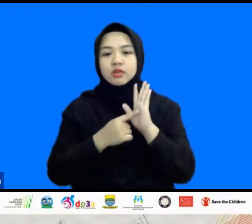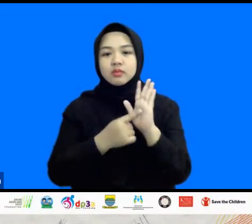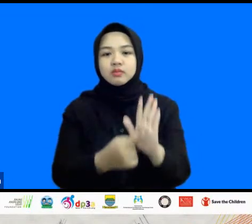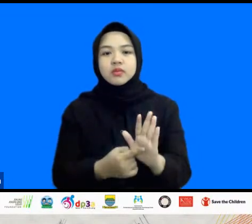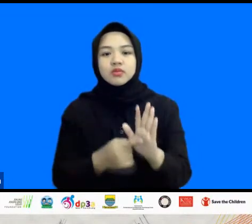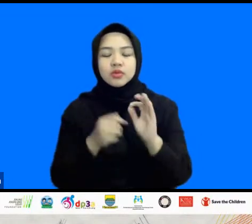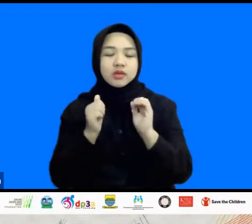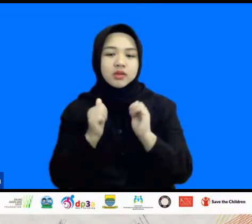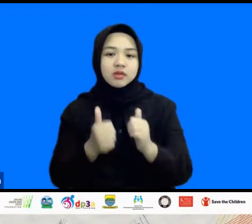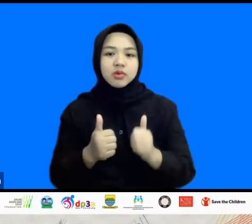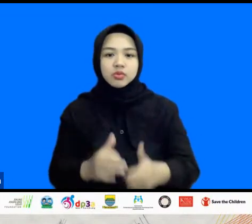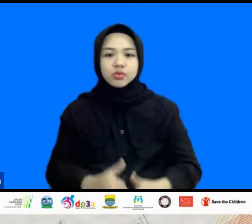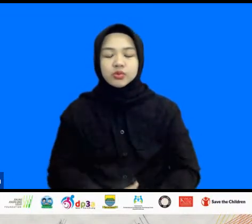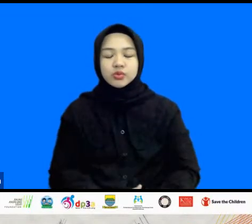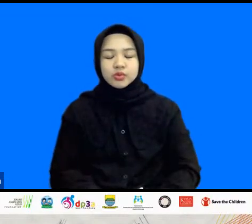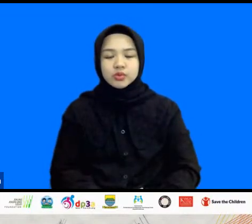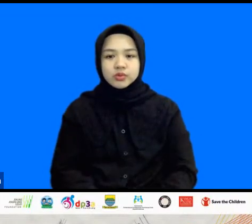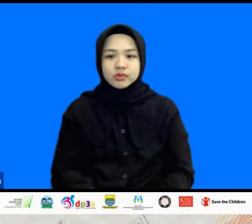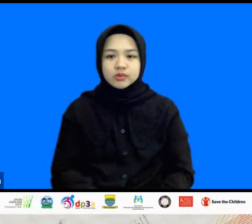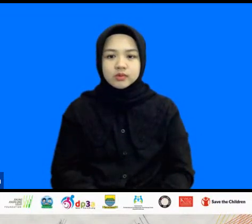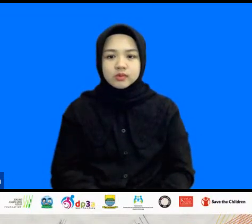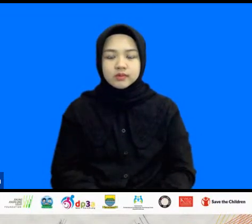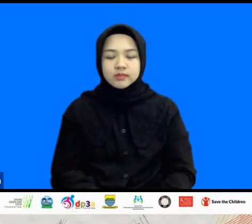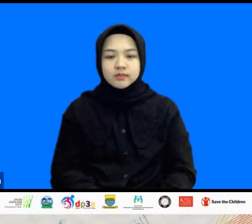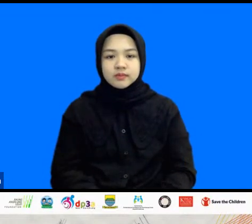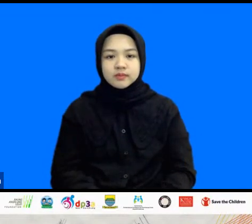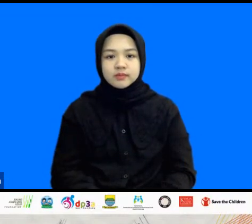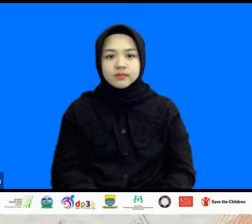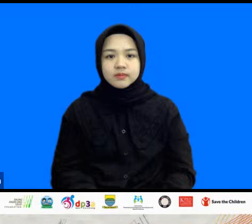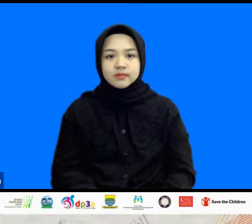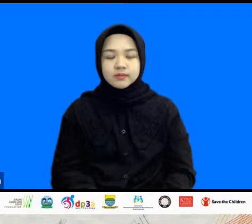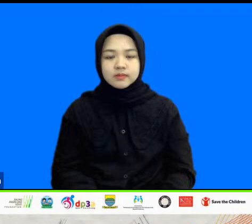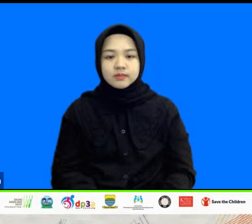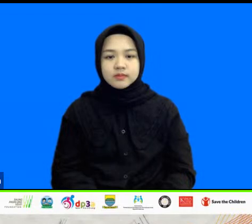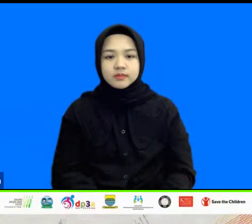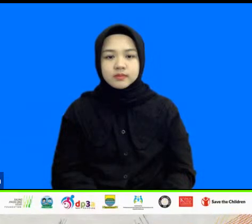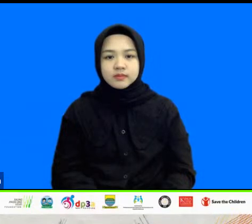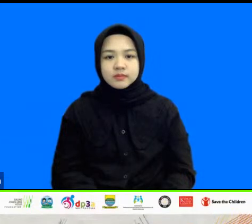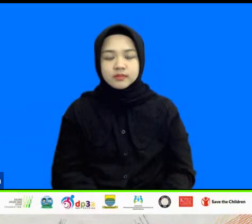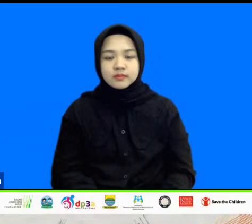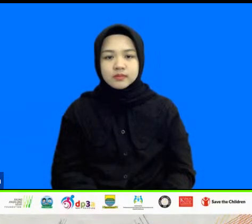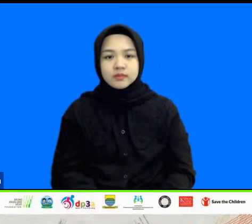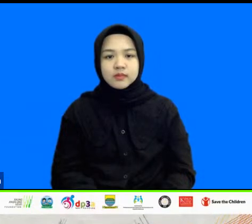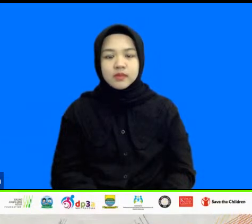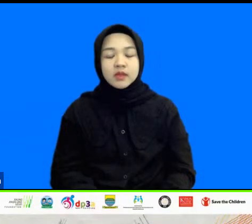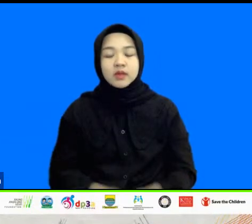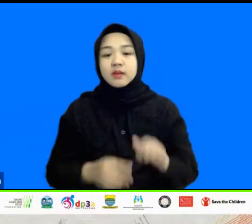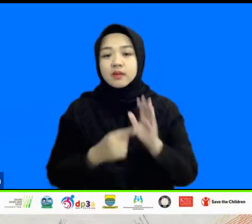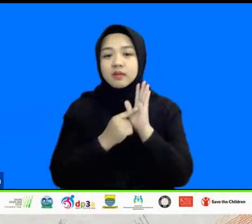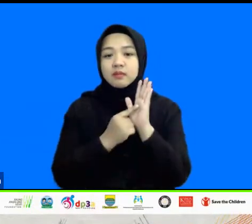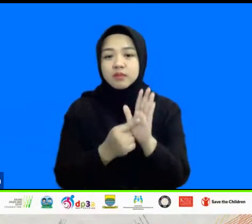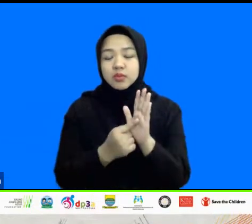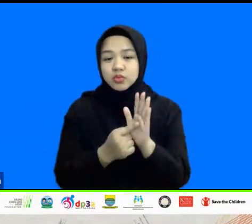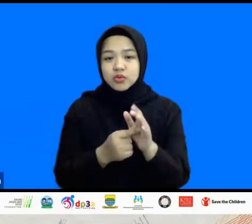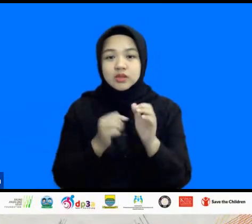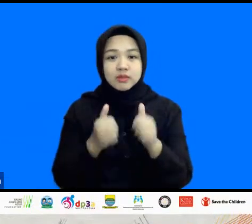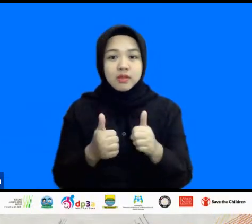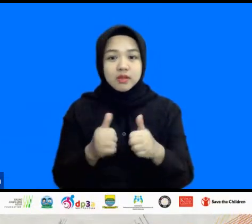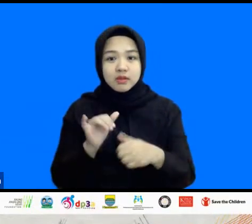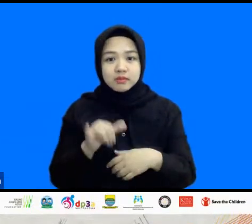sangat bagus gitu. Mungkin itu sih dari Bunda ya kami. Berarti pertunjukannya sangat mantap ya,